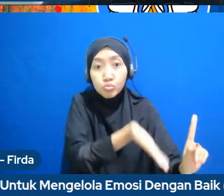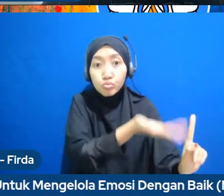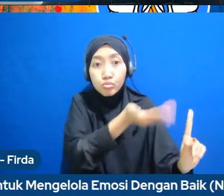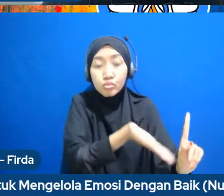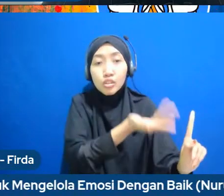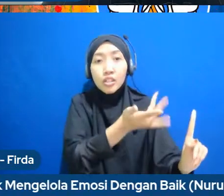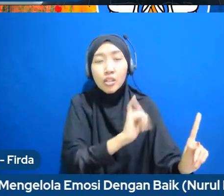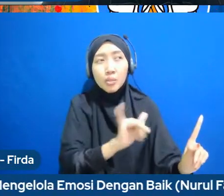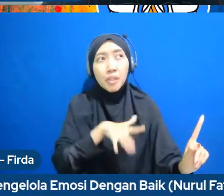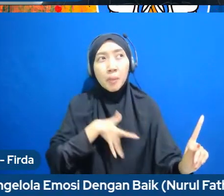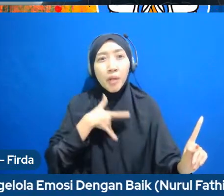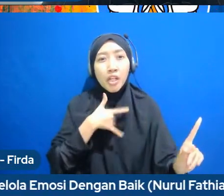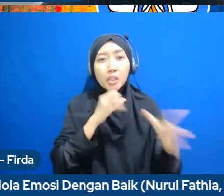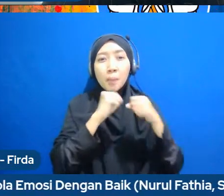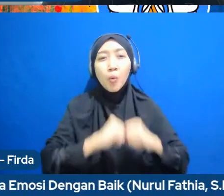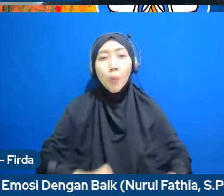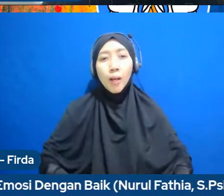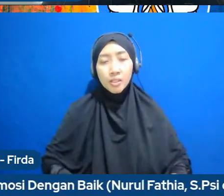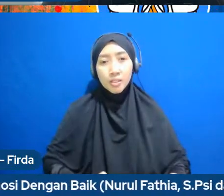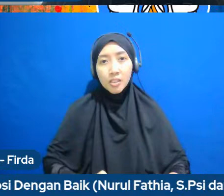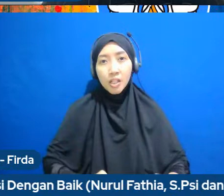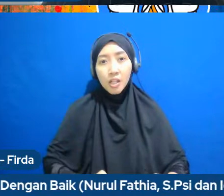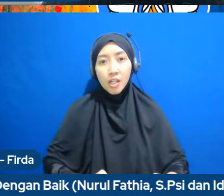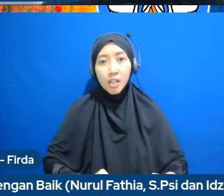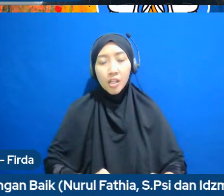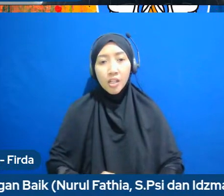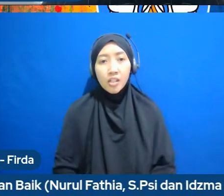dia berkuasa gitu. Dibutuhkan.